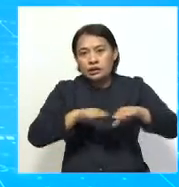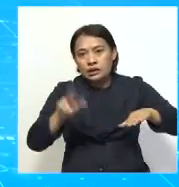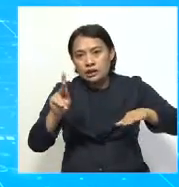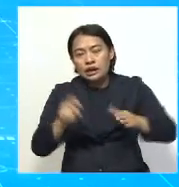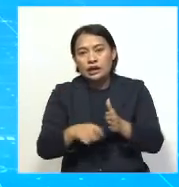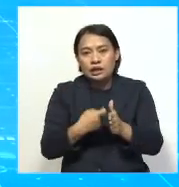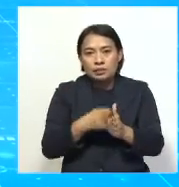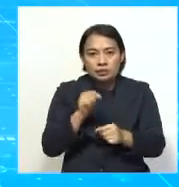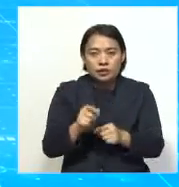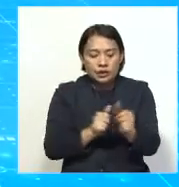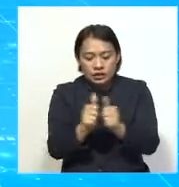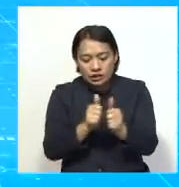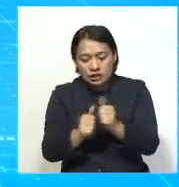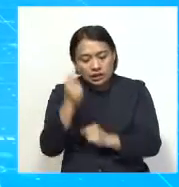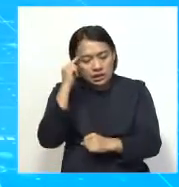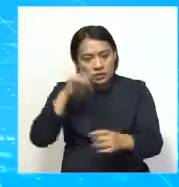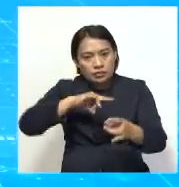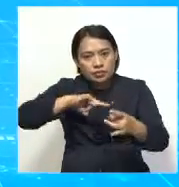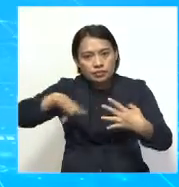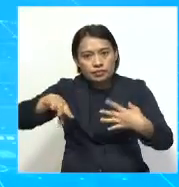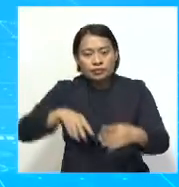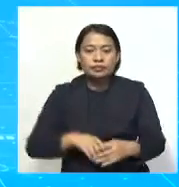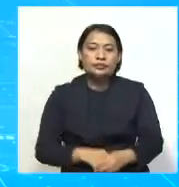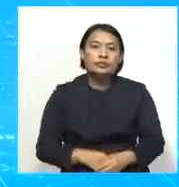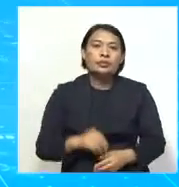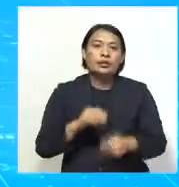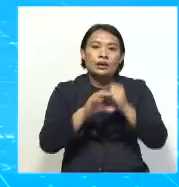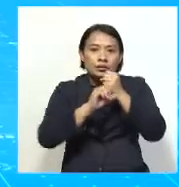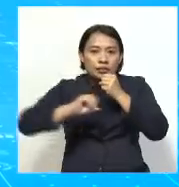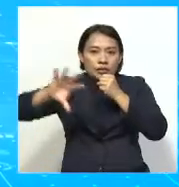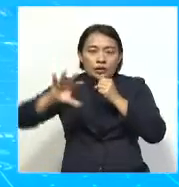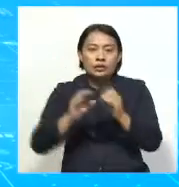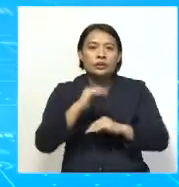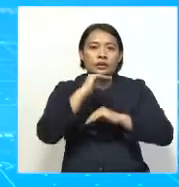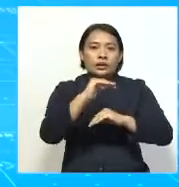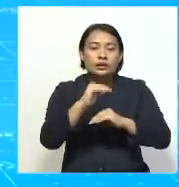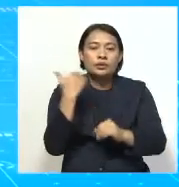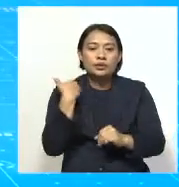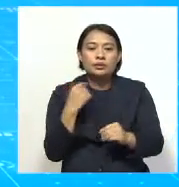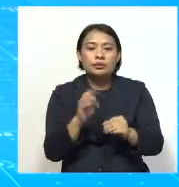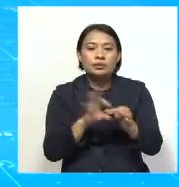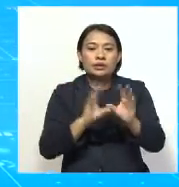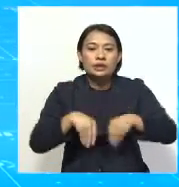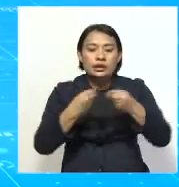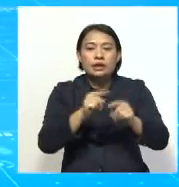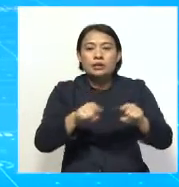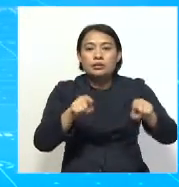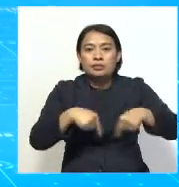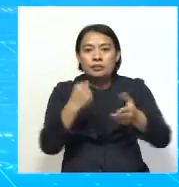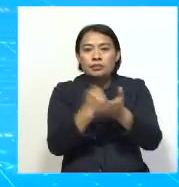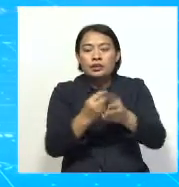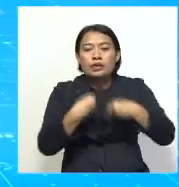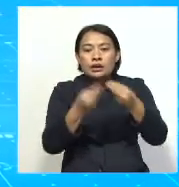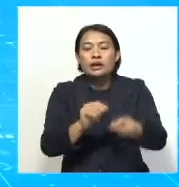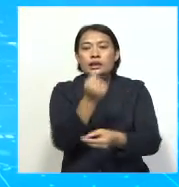การประมูลในครั้งนี้เนี่ยไม่มีความเหมาะสมค่ะโดยกสทช.ก็กำหนดการประมูลแบ่งเป็น3ใบอนุญาตก็คือใบอนุญาต